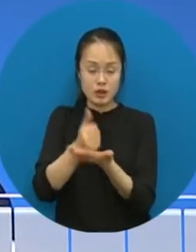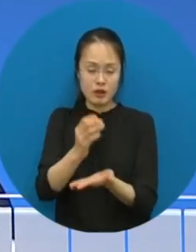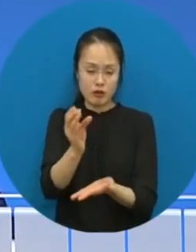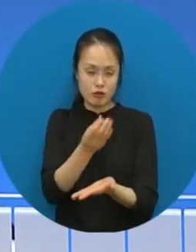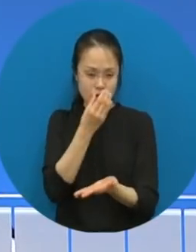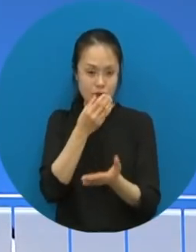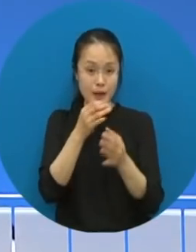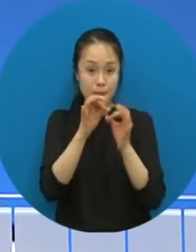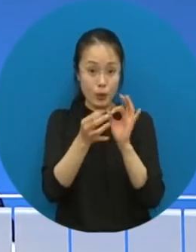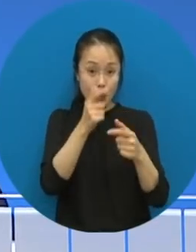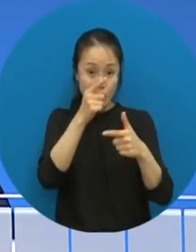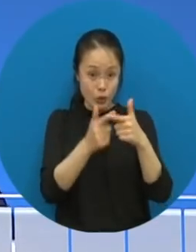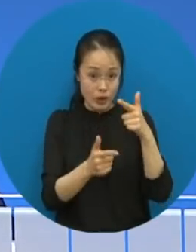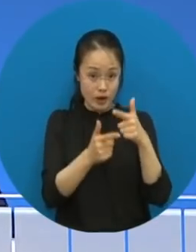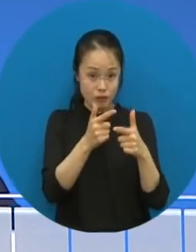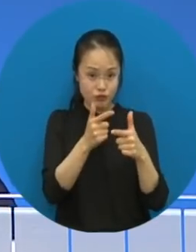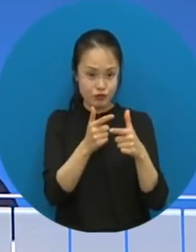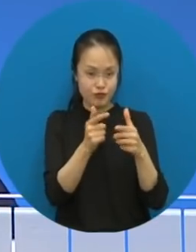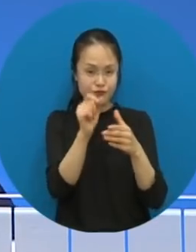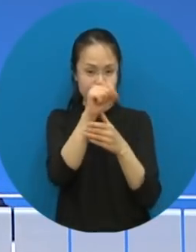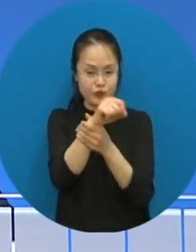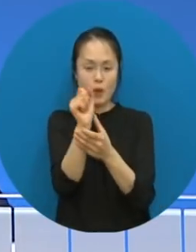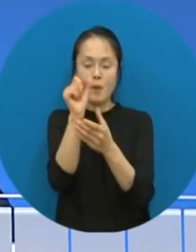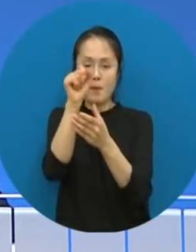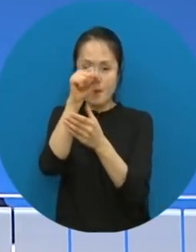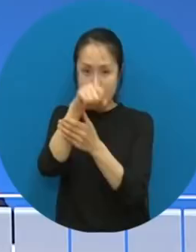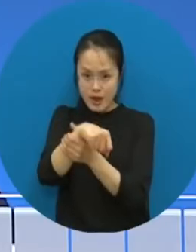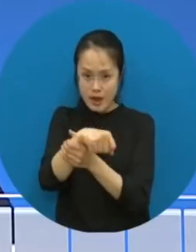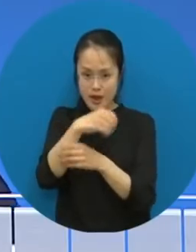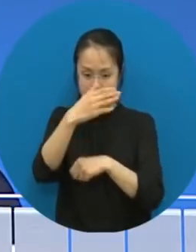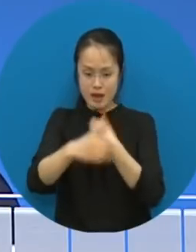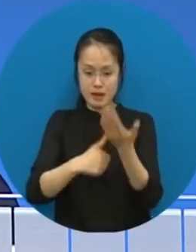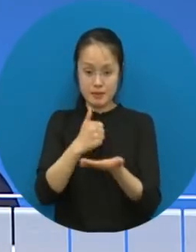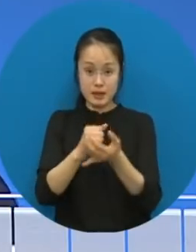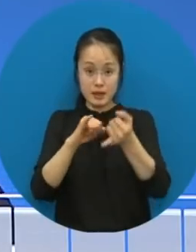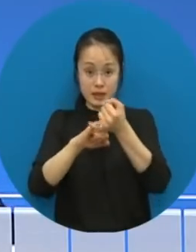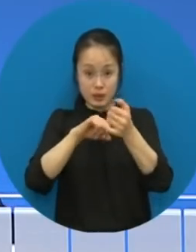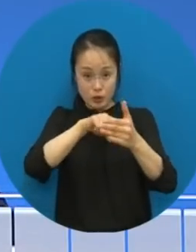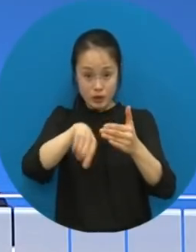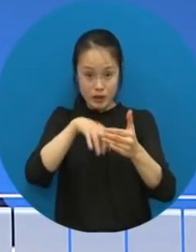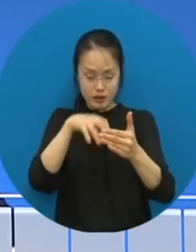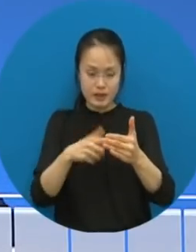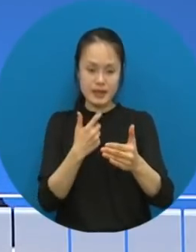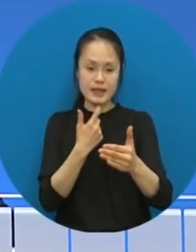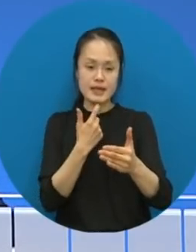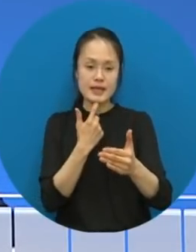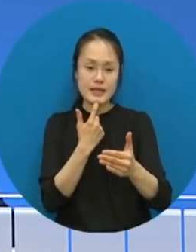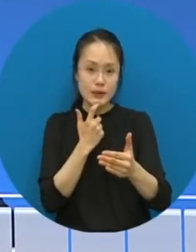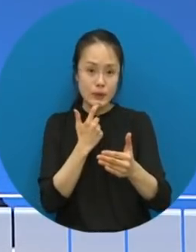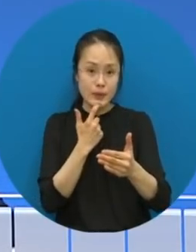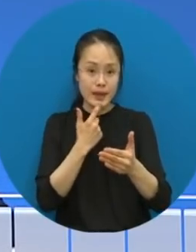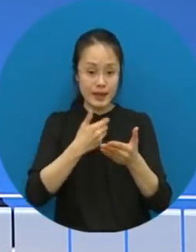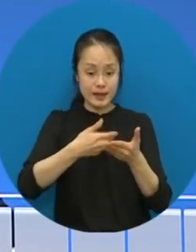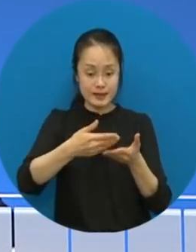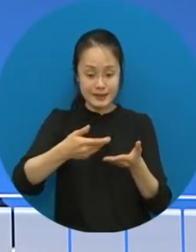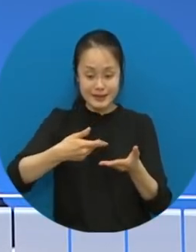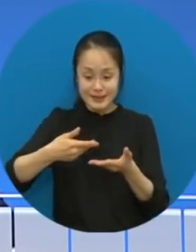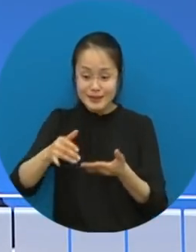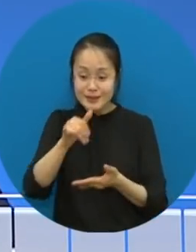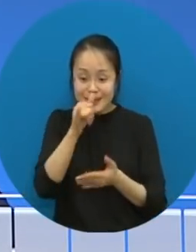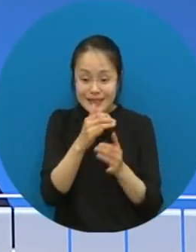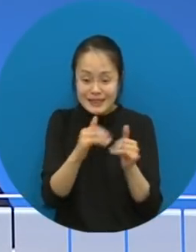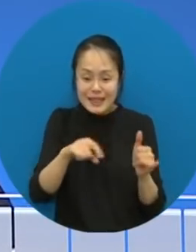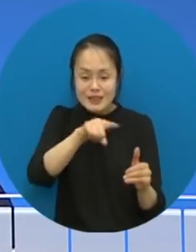걸려 열매를 맺혀 하나님의 약속 가운데 야곱의 흐름이 있는 자들 중에, 그러나